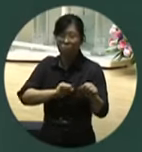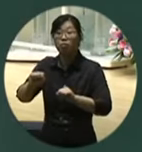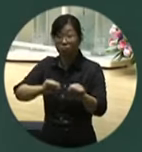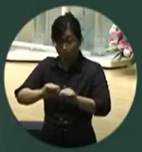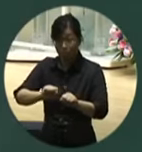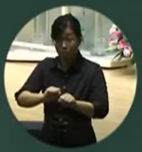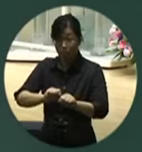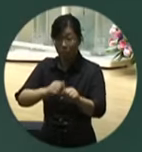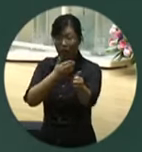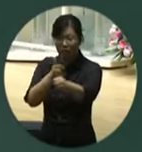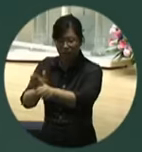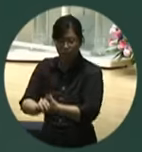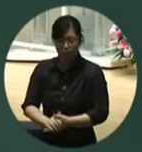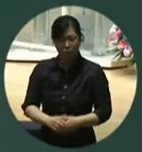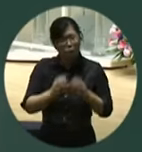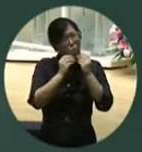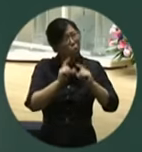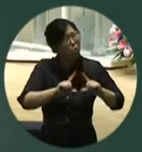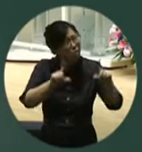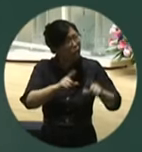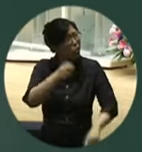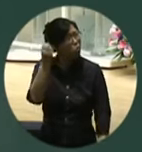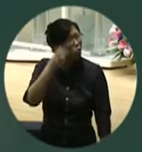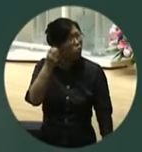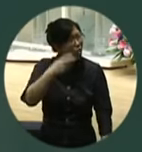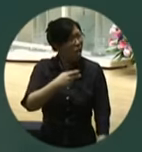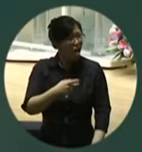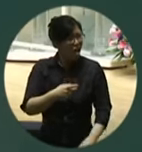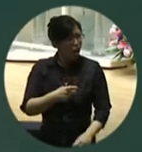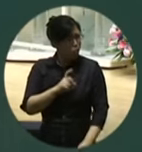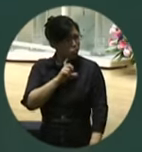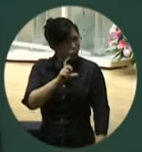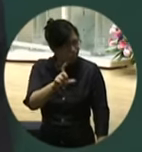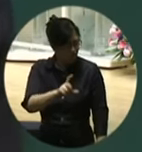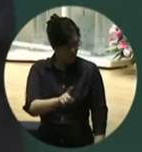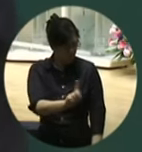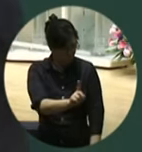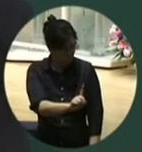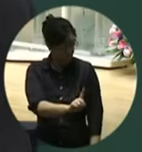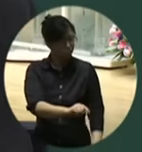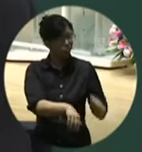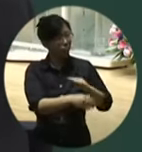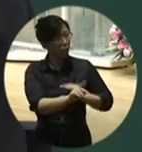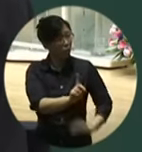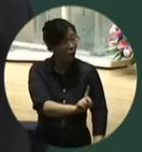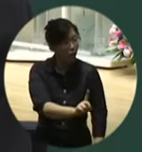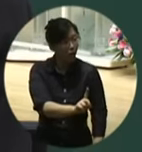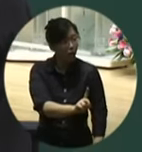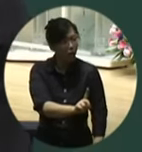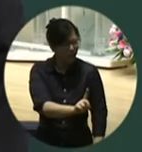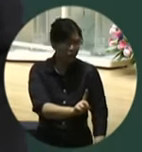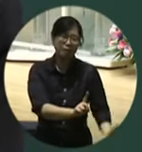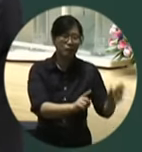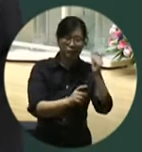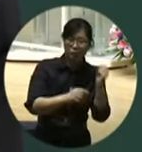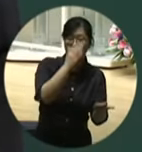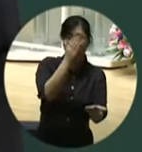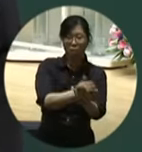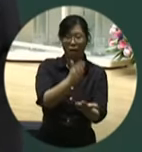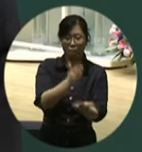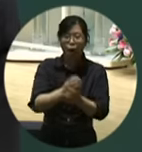뭐하느냐? 전도합니다. So, 다락방, what are you doing? Still gathering? So old-fashioned. We evangelize. 한국교회 더 이상 감소, 재앙,